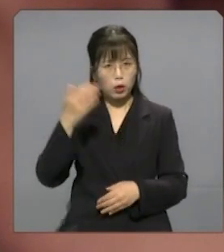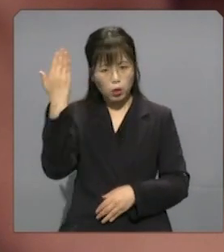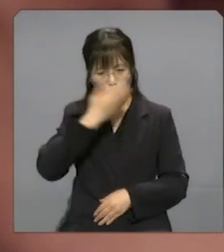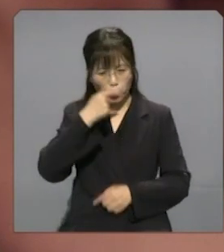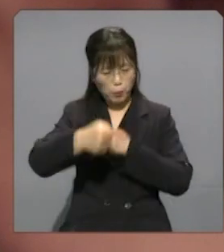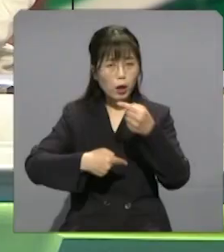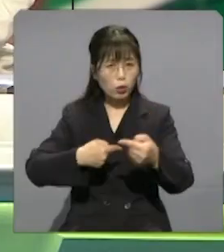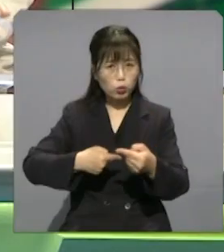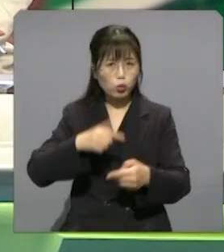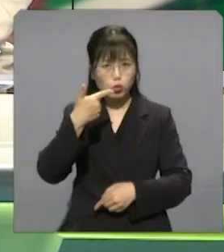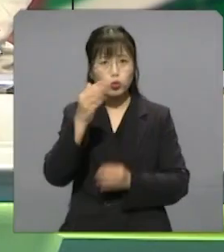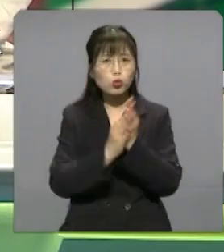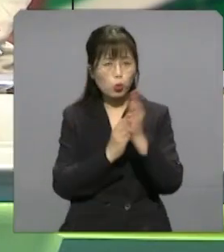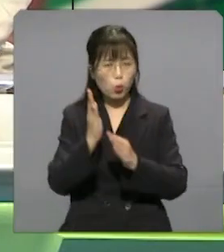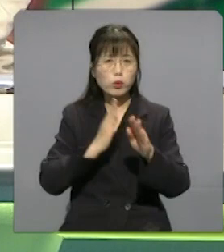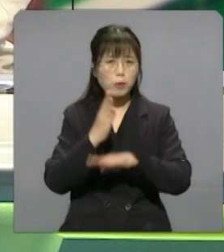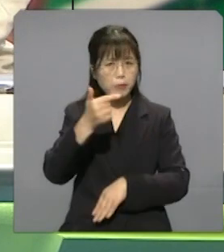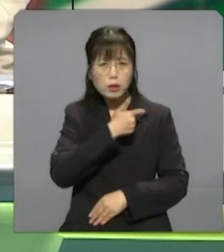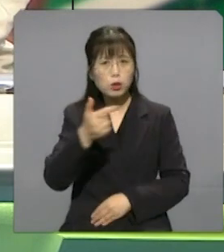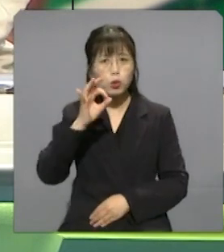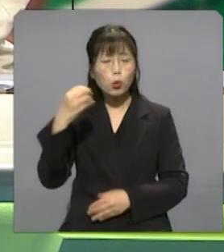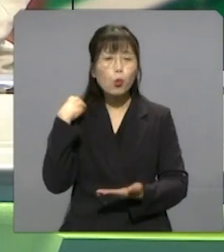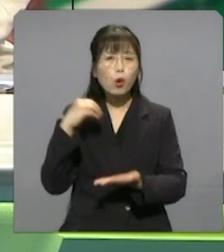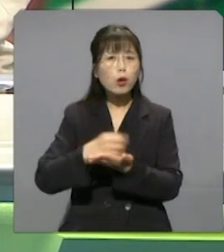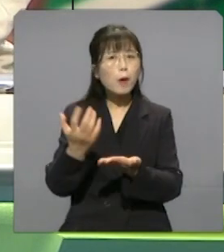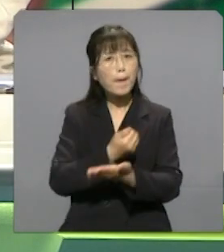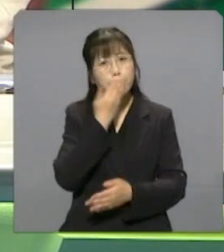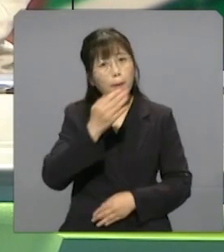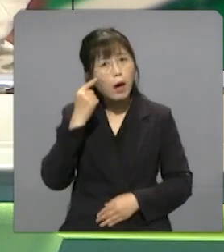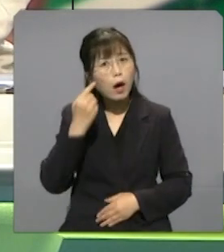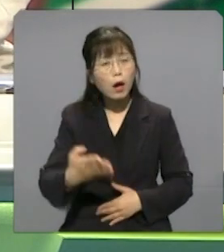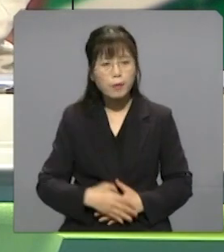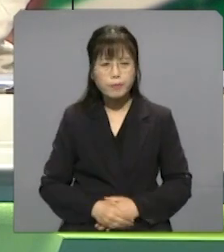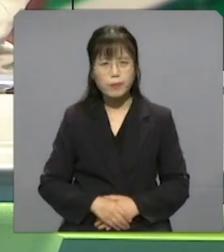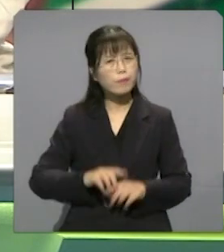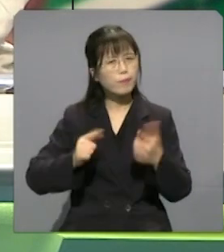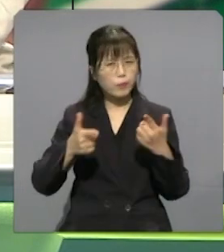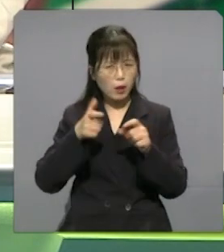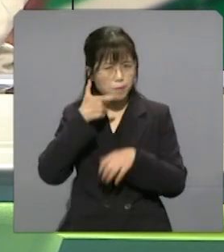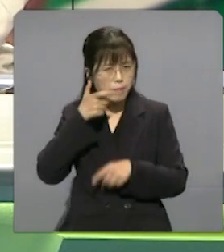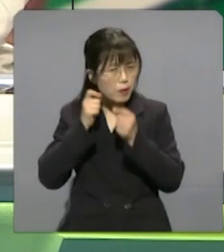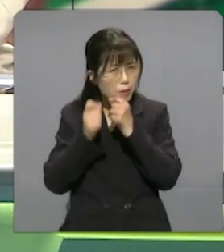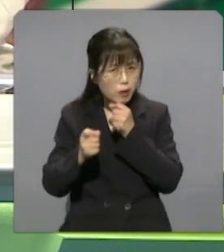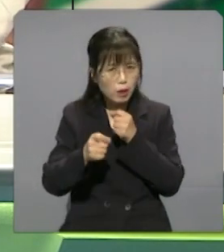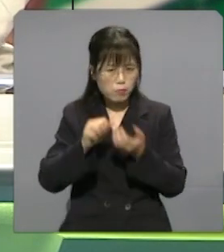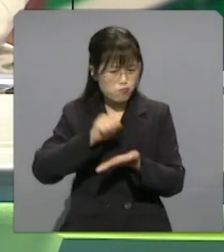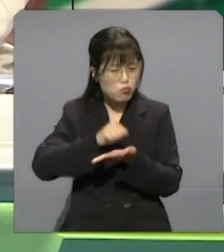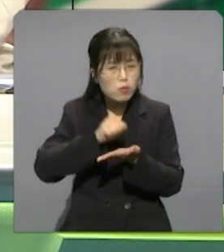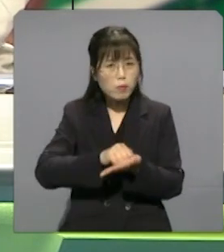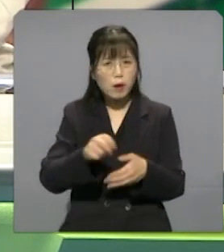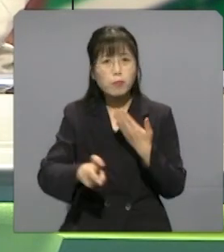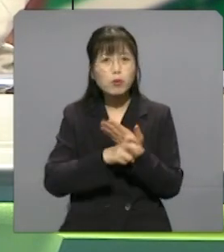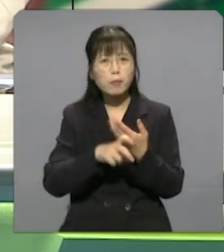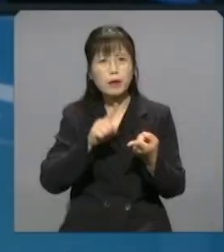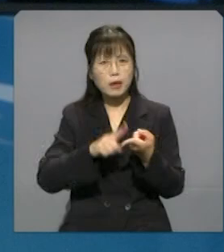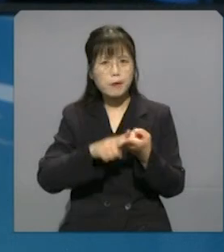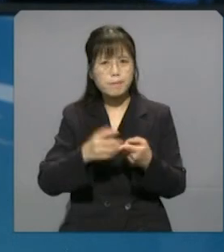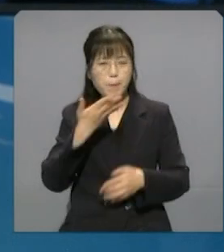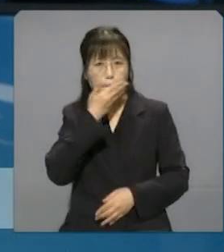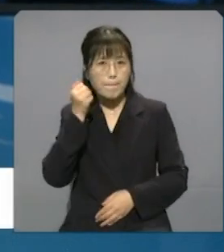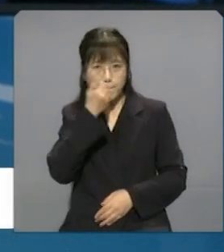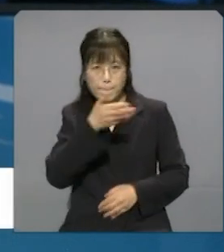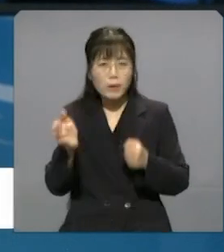돈 6조원이 넘는 아주 큰 돈입니다 회수됐습니까 아닙니다 보이스피싱이나 불법 도박이 늘 그렇듯이 먹튀를 했기